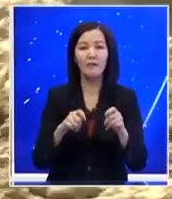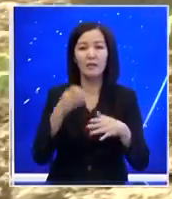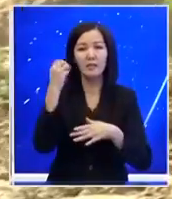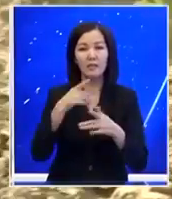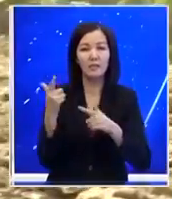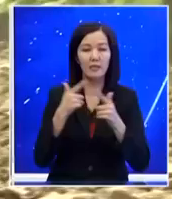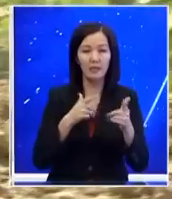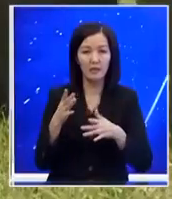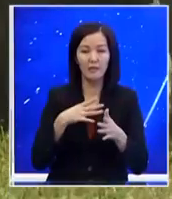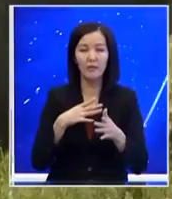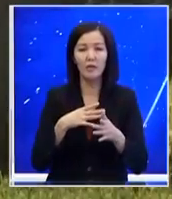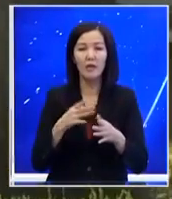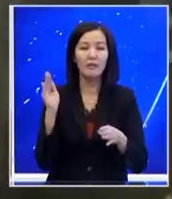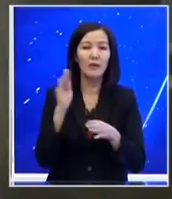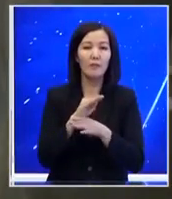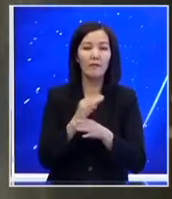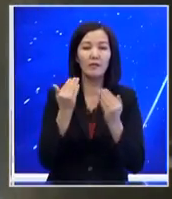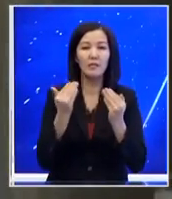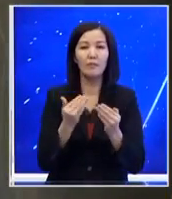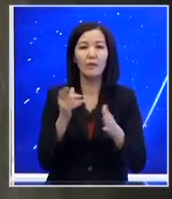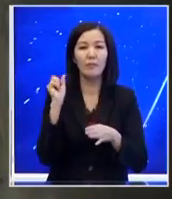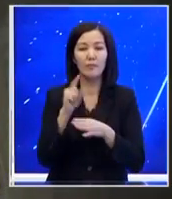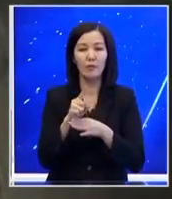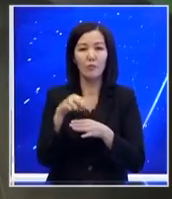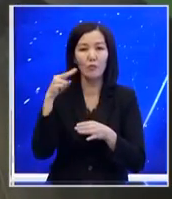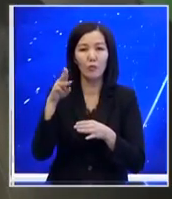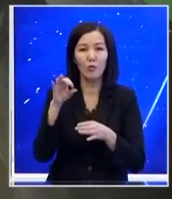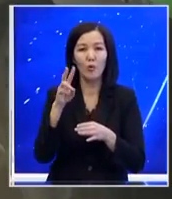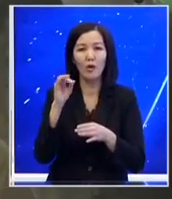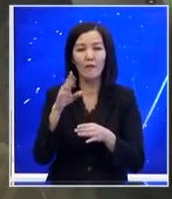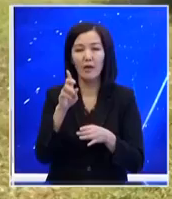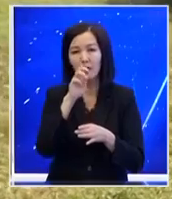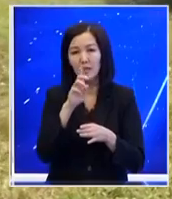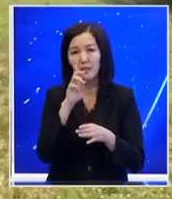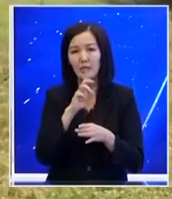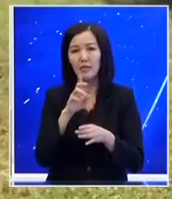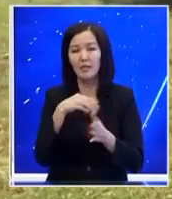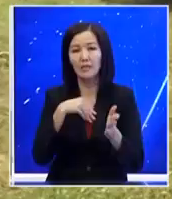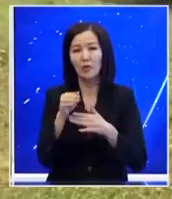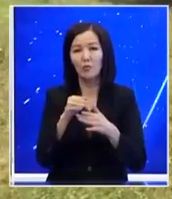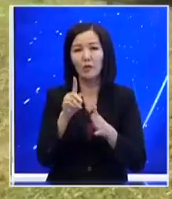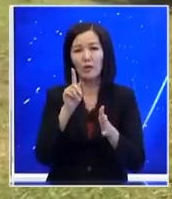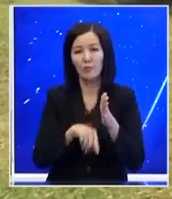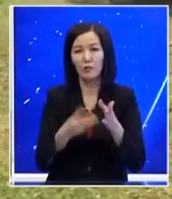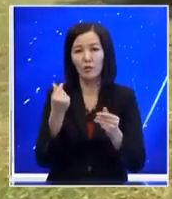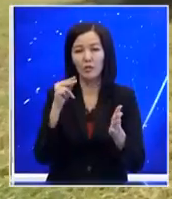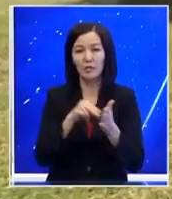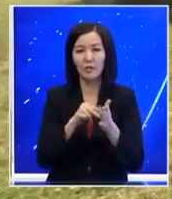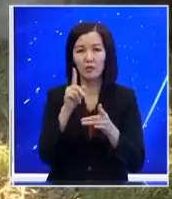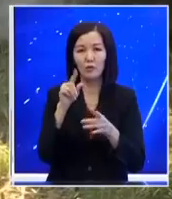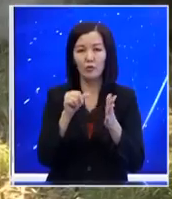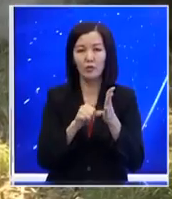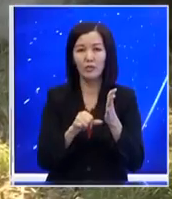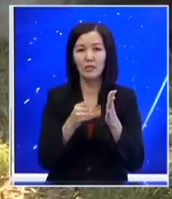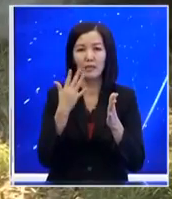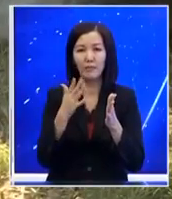сервисно-заготовительные центры. А вдобавок теперь, по прямому поручению главы государства, дизельное топливо будет закупаться по сниженной цене –